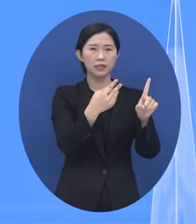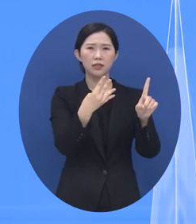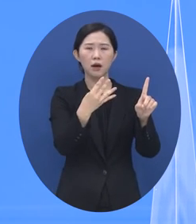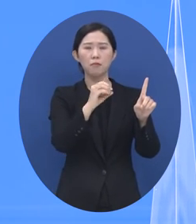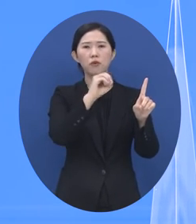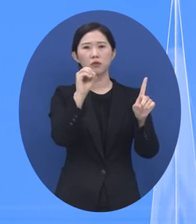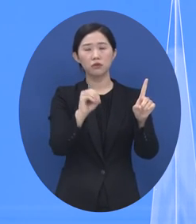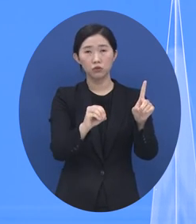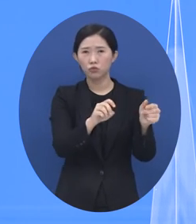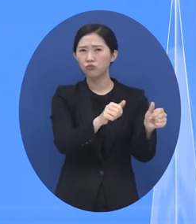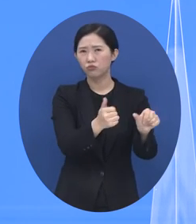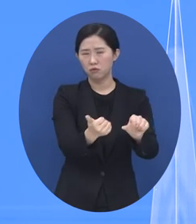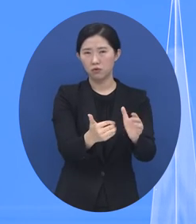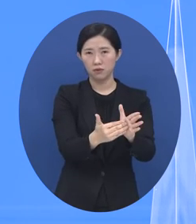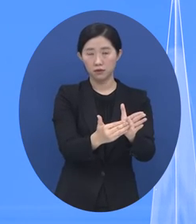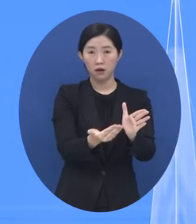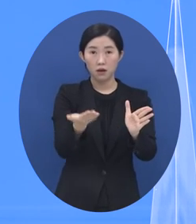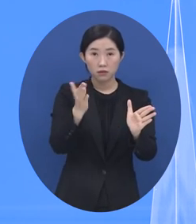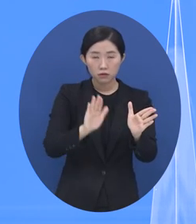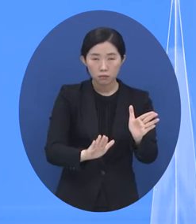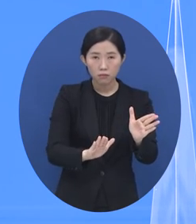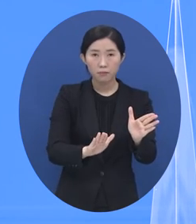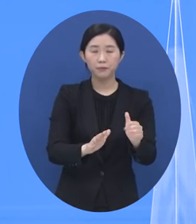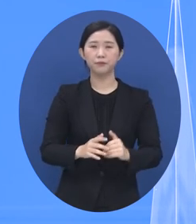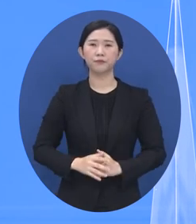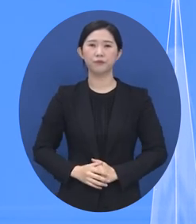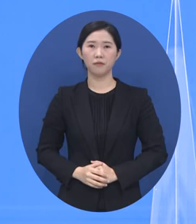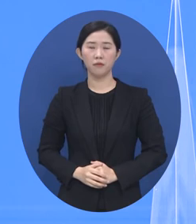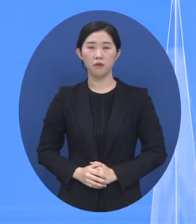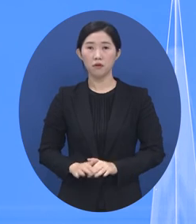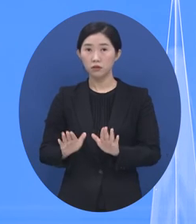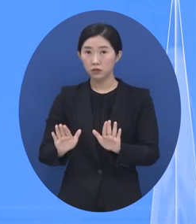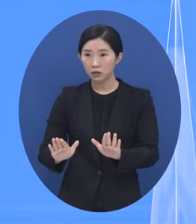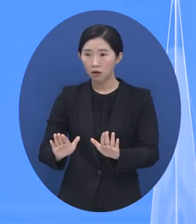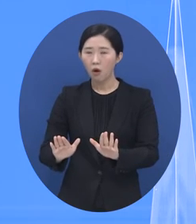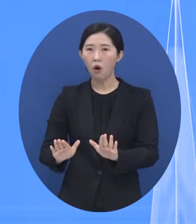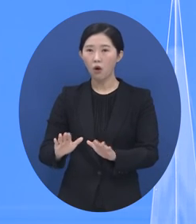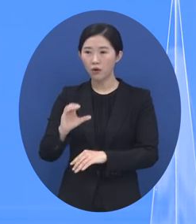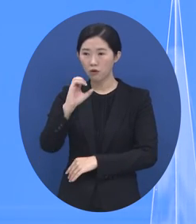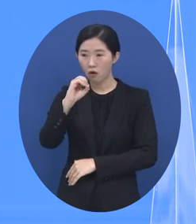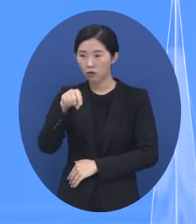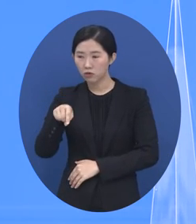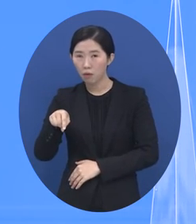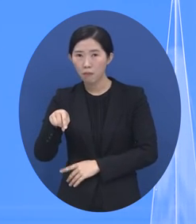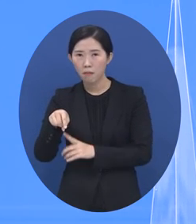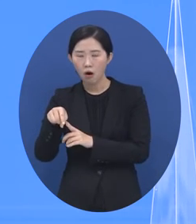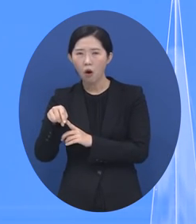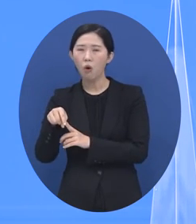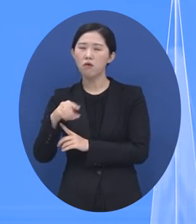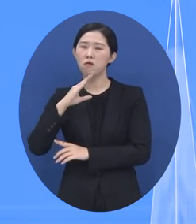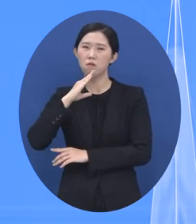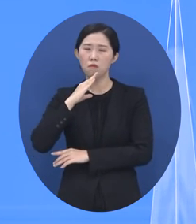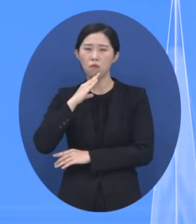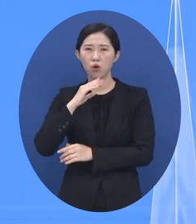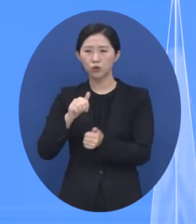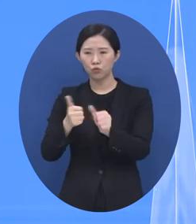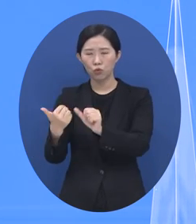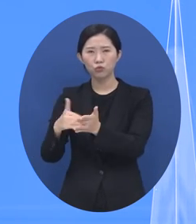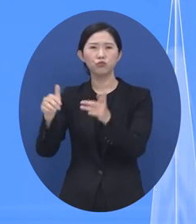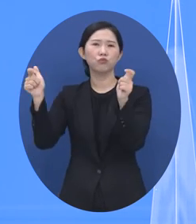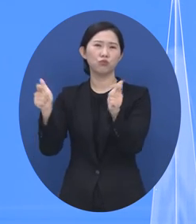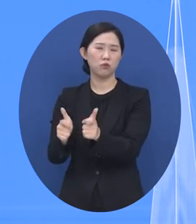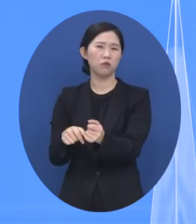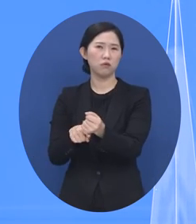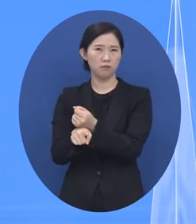2.74%에서 사망이 발생했던 경기도의 과거 통계를 되돌아보면 정말 큰 변화입니다. 6월의